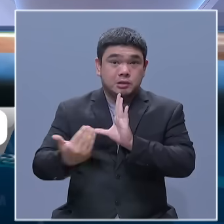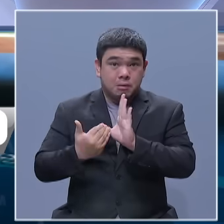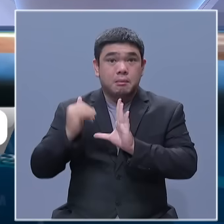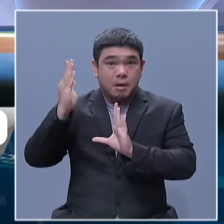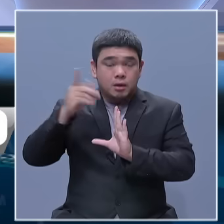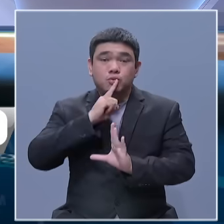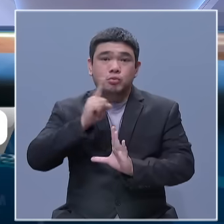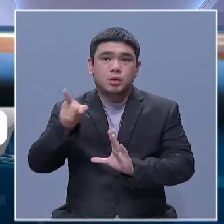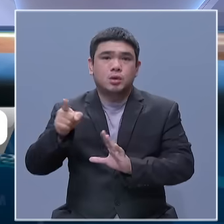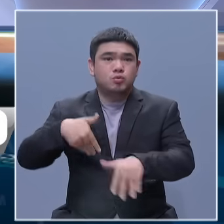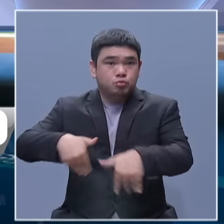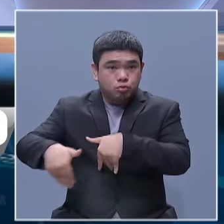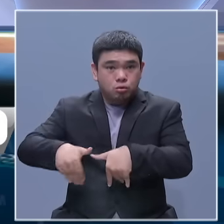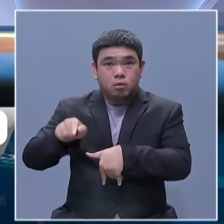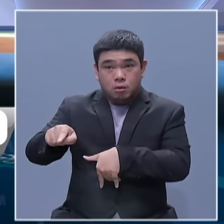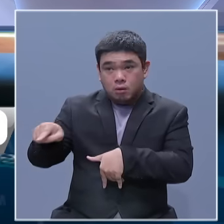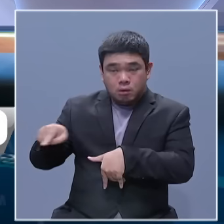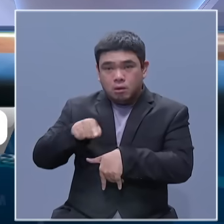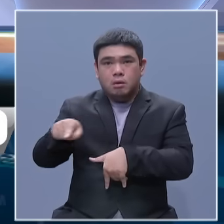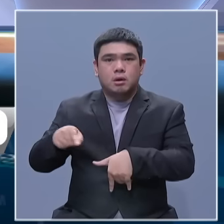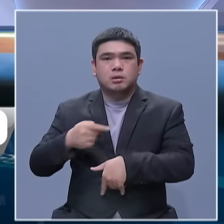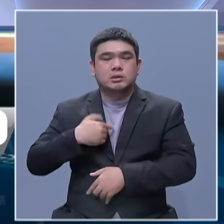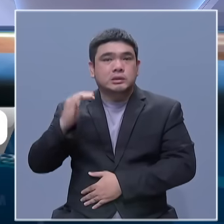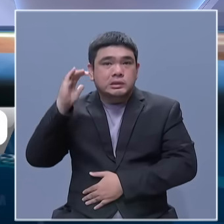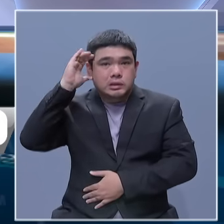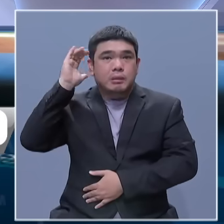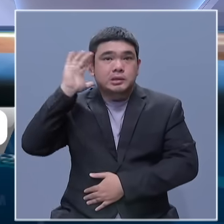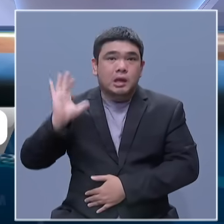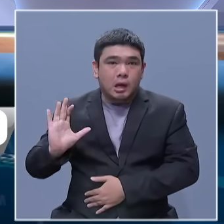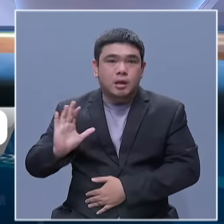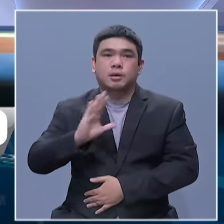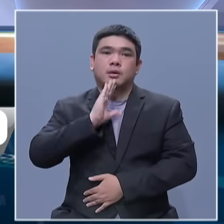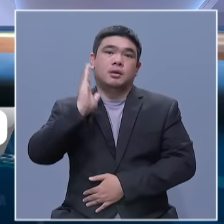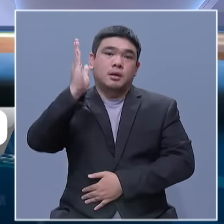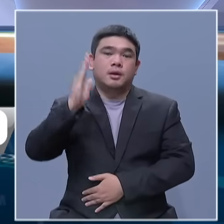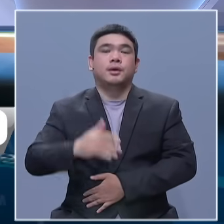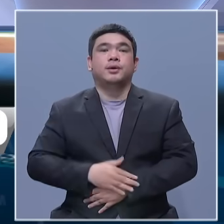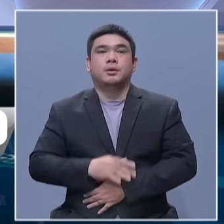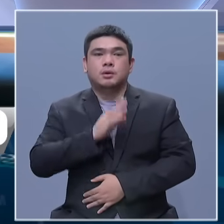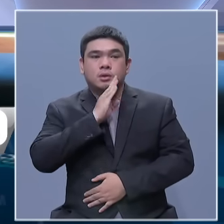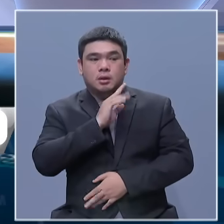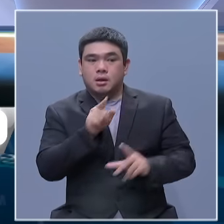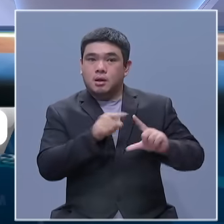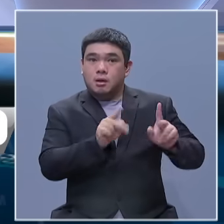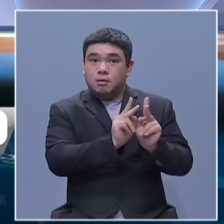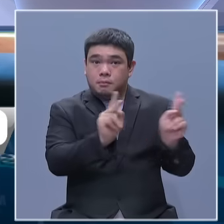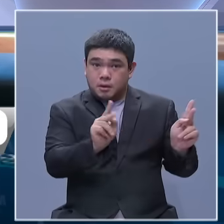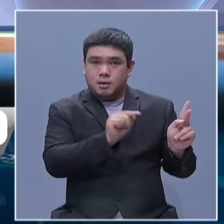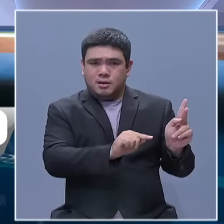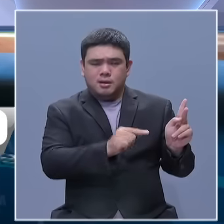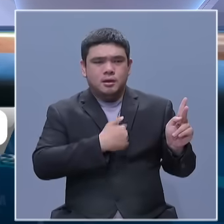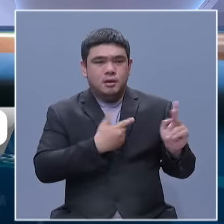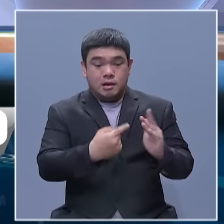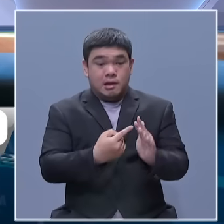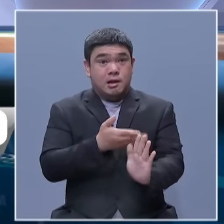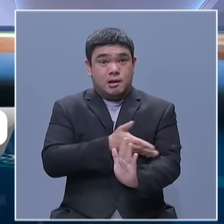สู้กันว่าพี่น้องประชาชนในเขตพื้นที่ของท่านเนี่ยยังคงไว้วางใจท่านอยู่หรือเปล่า ค่ะขณะเดียวกันเสียงวิจารณ์ไปทางกรรมการบริหารพรรคนะคะเพราะว่าต้นร